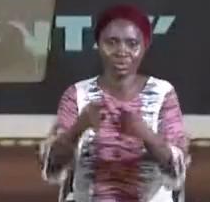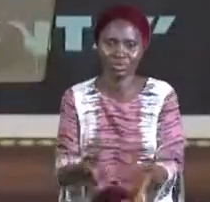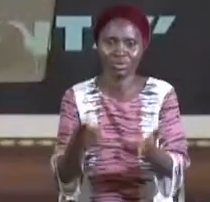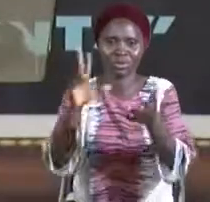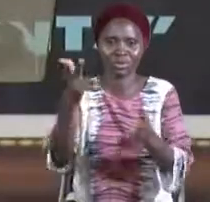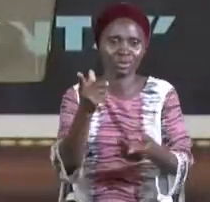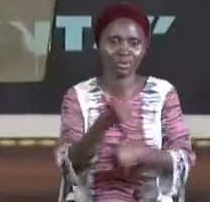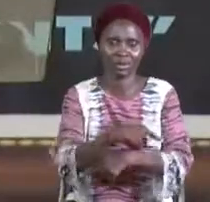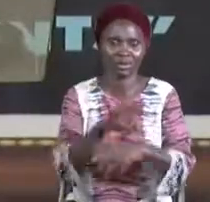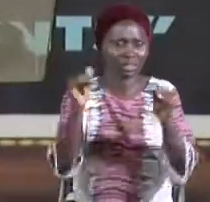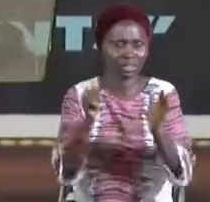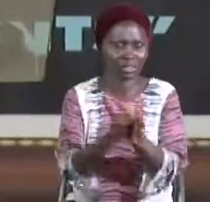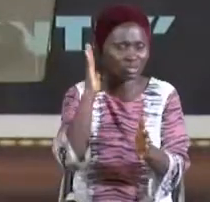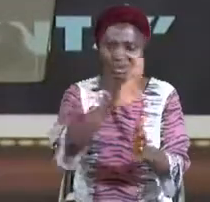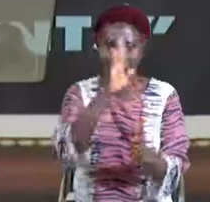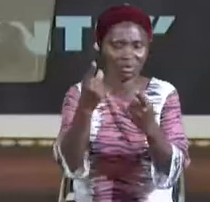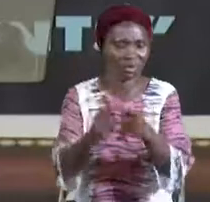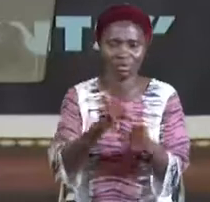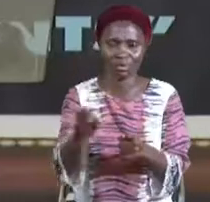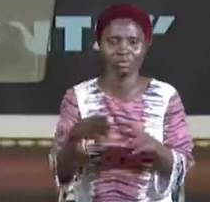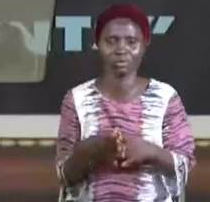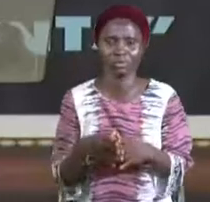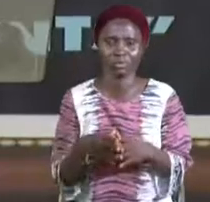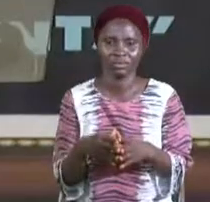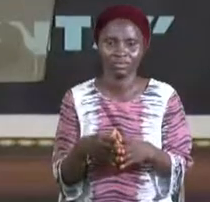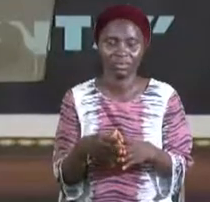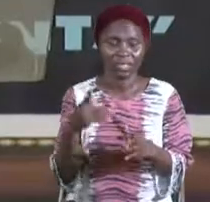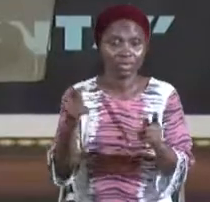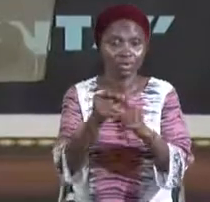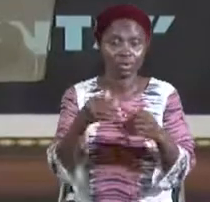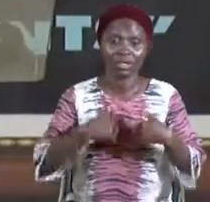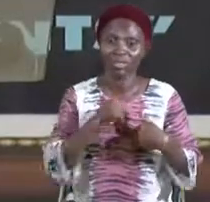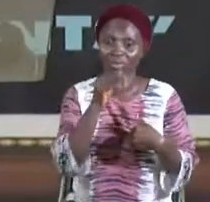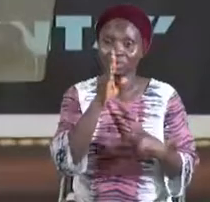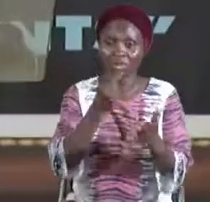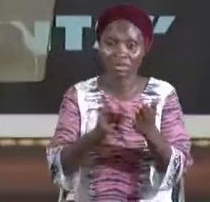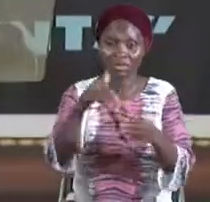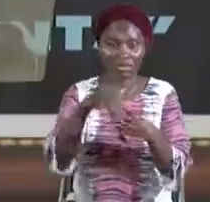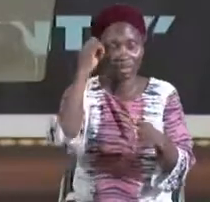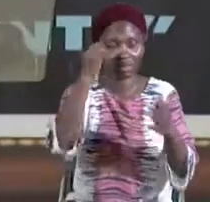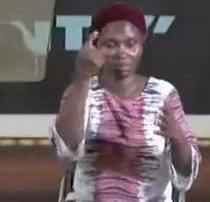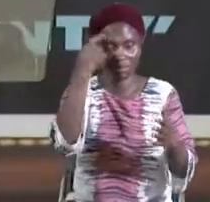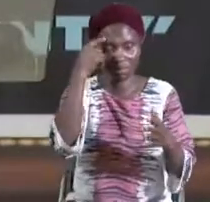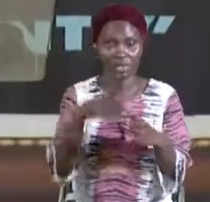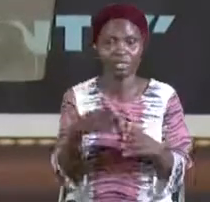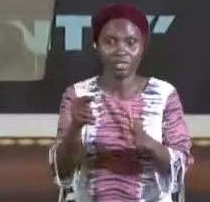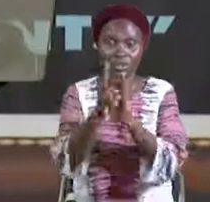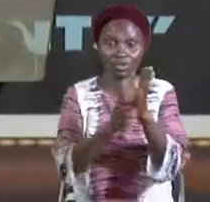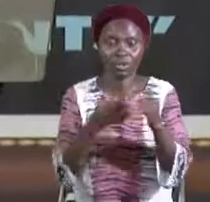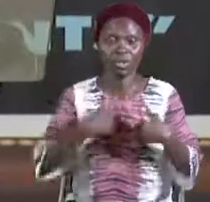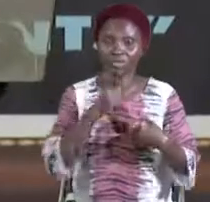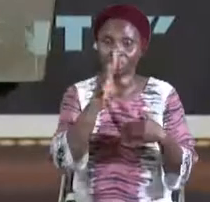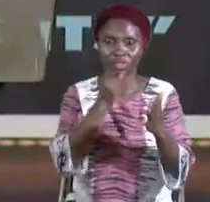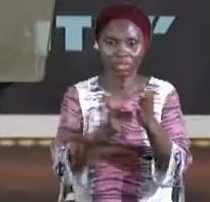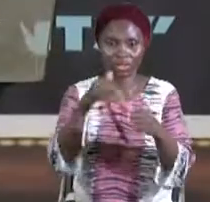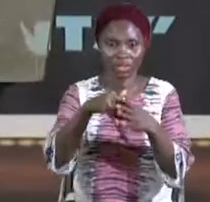ne va pas arriver. La parole n'était pas écrite dans son cœur. La volonté n'était pas